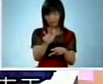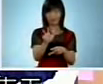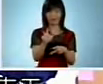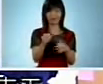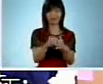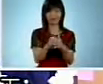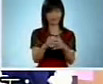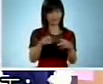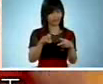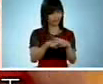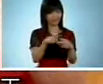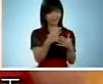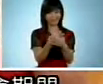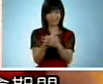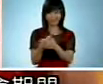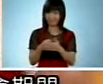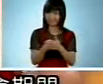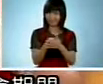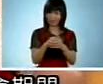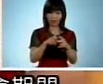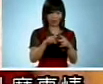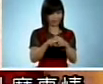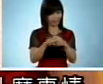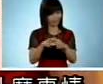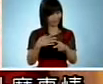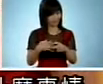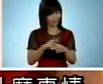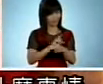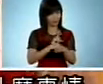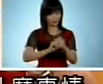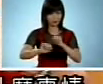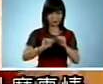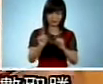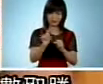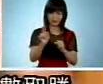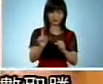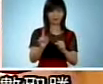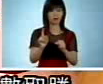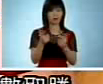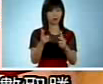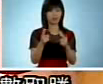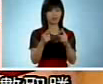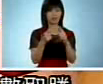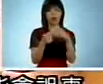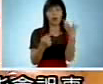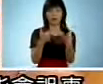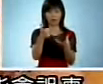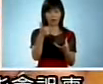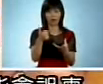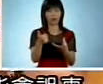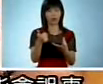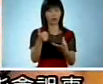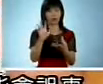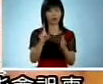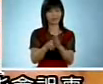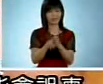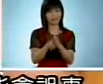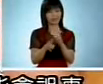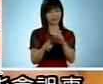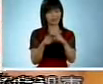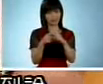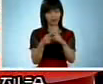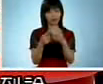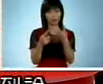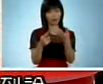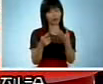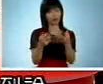9700位的志工， 那每一位志工让他们在赛会期间知道自己要做什么事情，这个不是以人数取胜啊，人越多反而可能会误